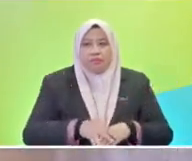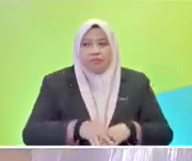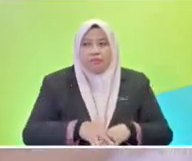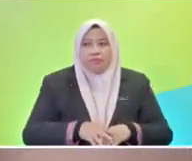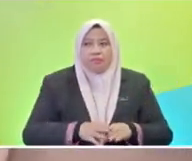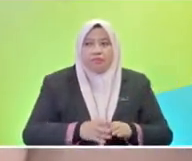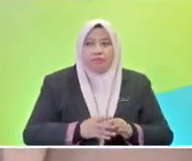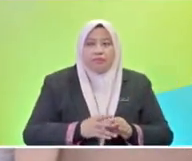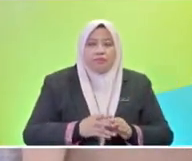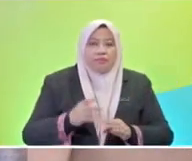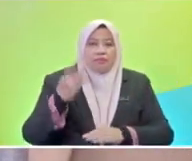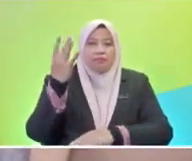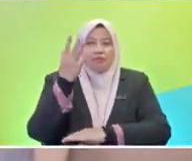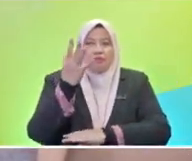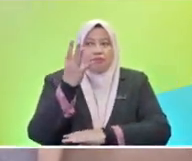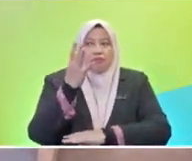Kesian dia, kan?